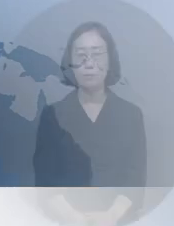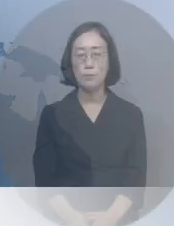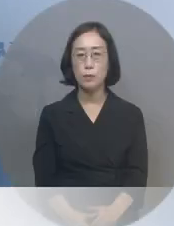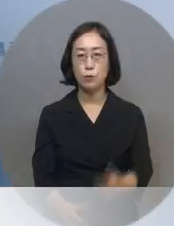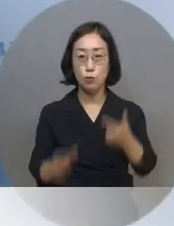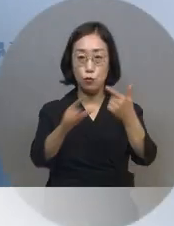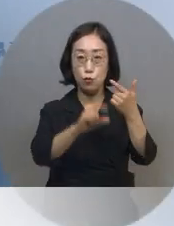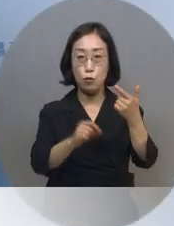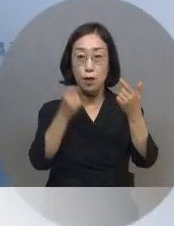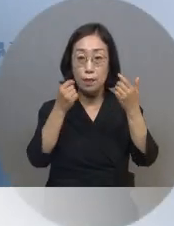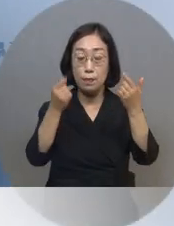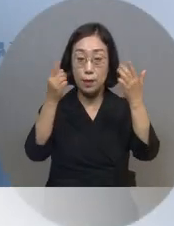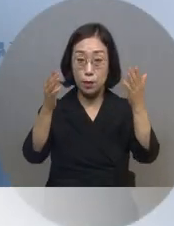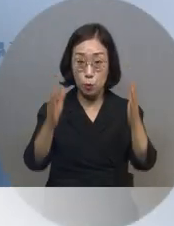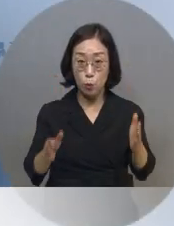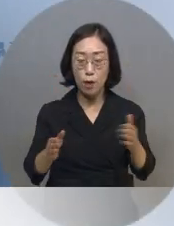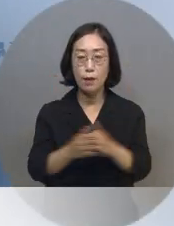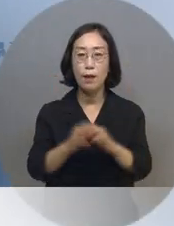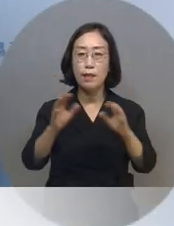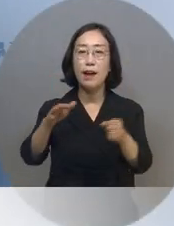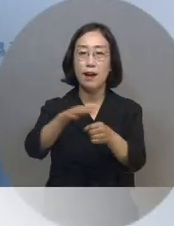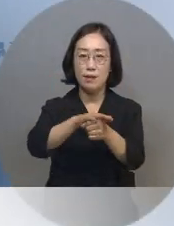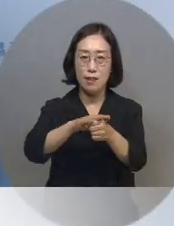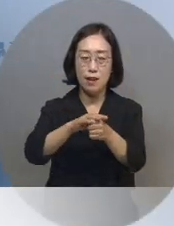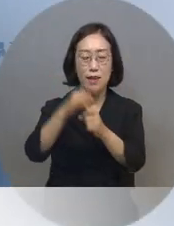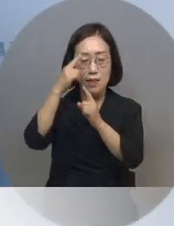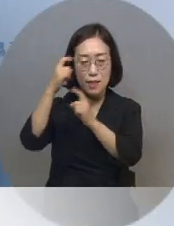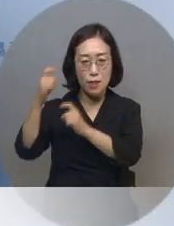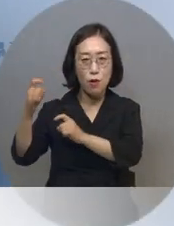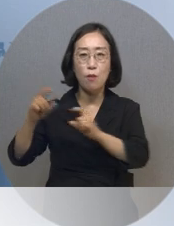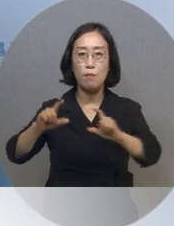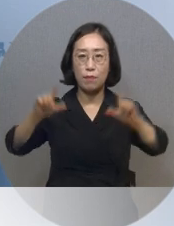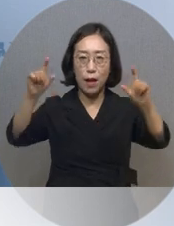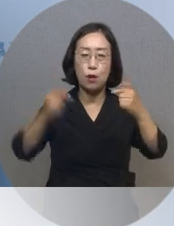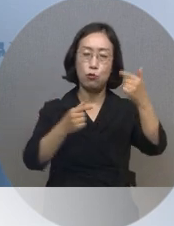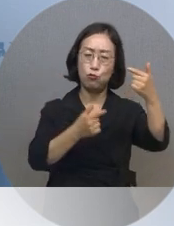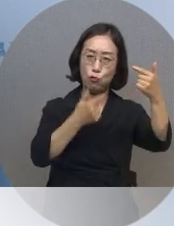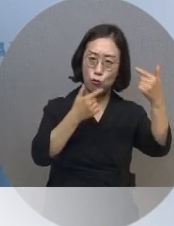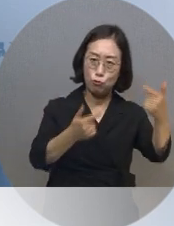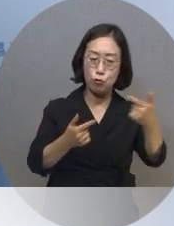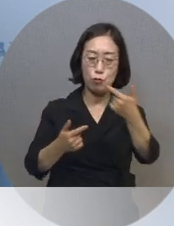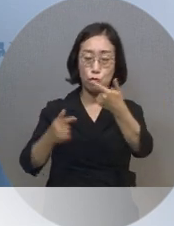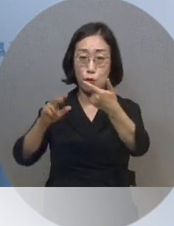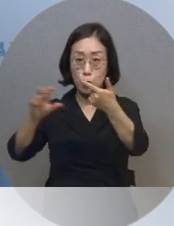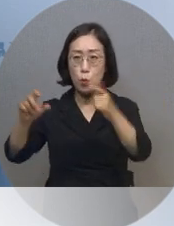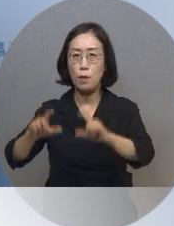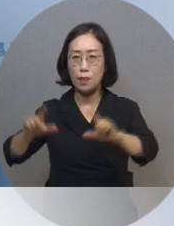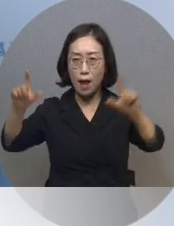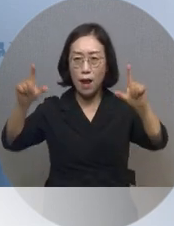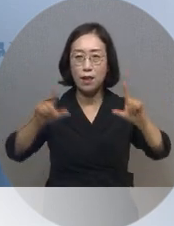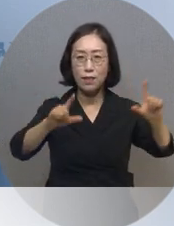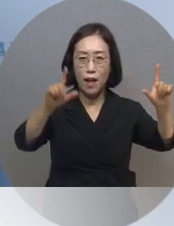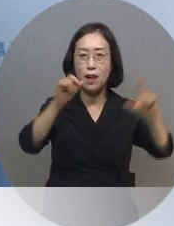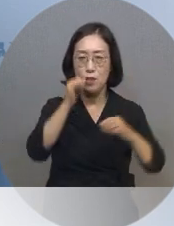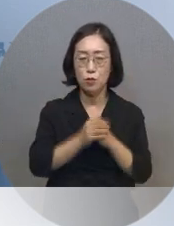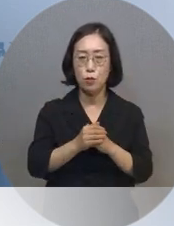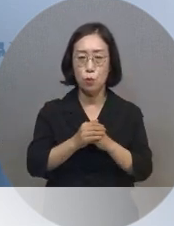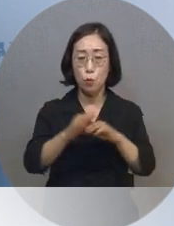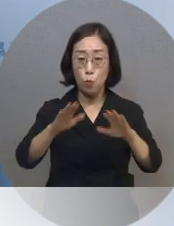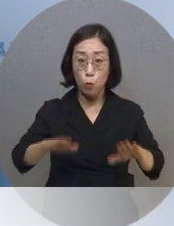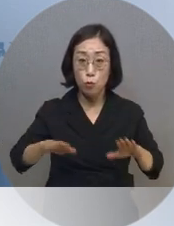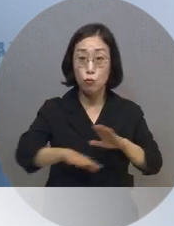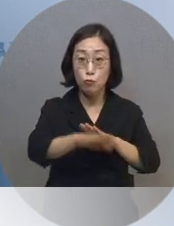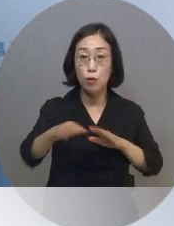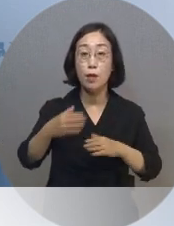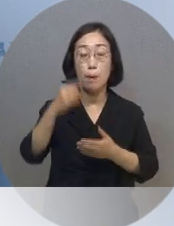6월은 호국보훈의 달이죠 6월 6일 현충일의 시작으로 6월 25일 62호 전쟁까지 오늘의 평화가 누군가의